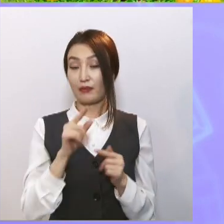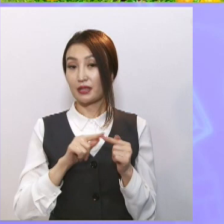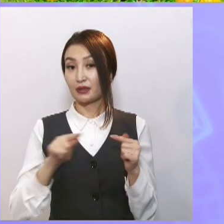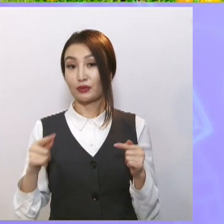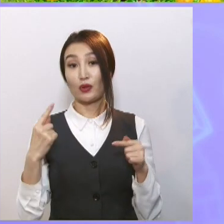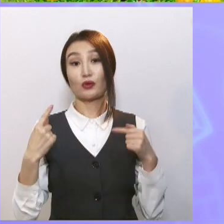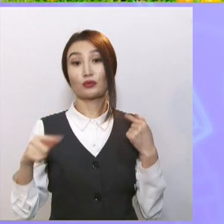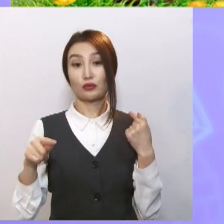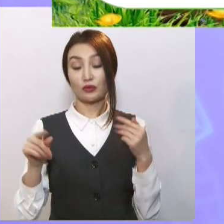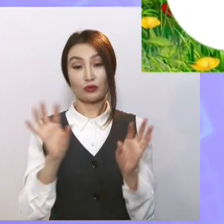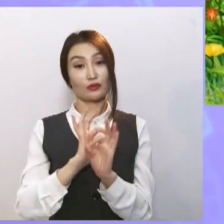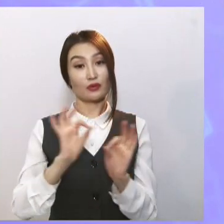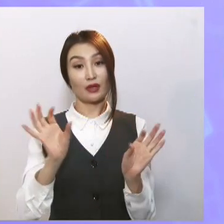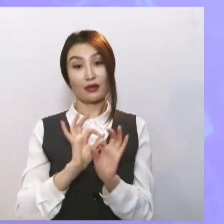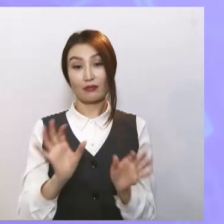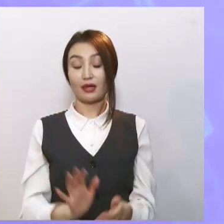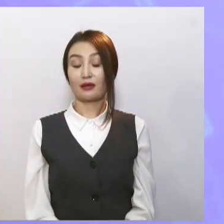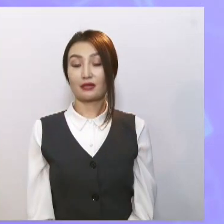өзгөчөлүктөрү тууралуу айтып беребиз.